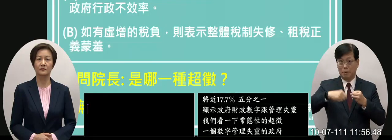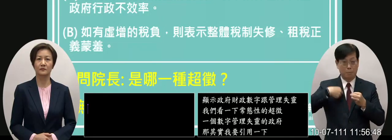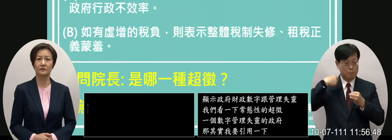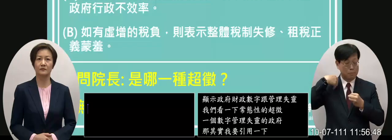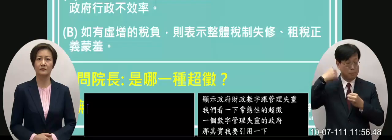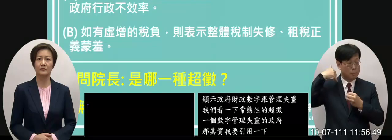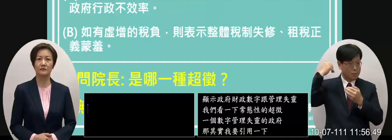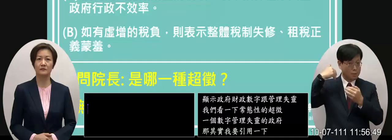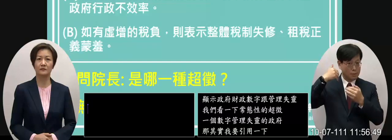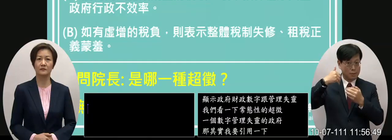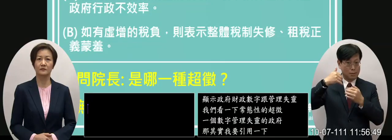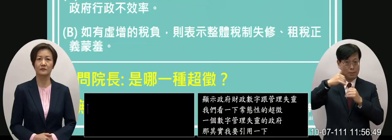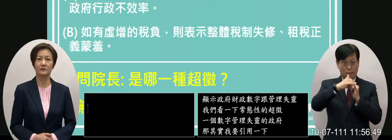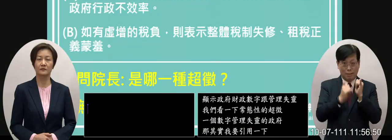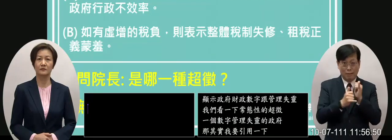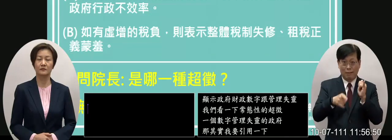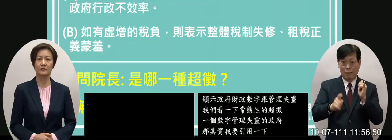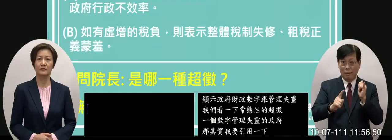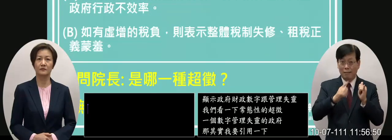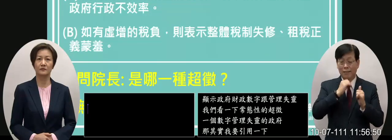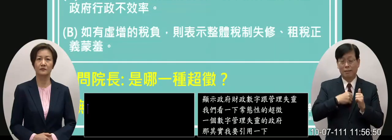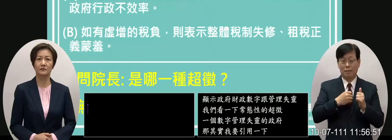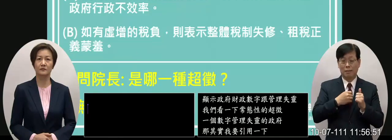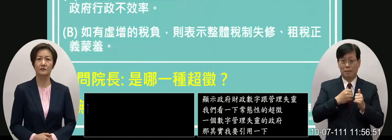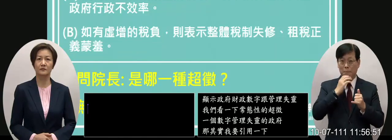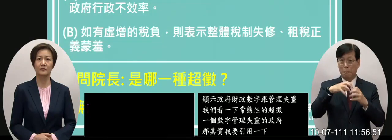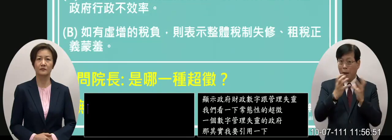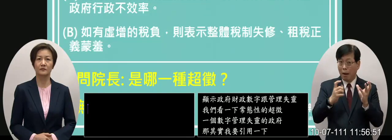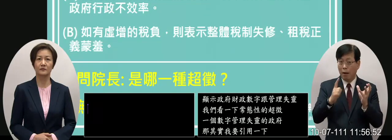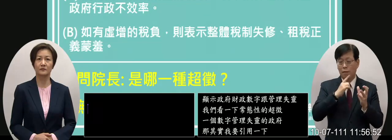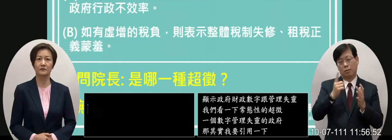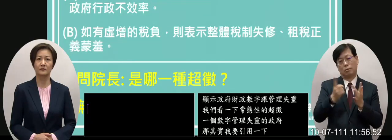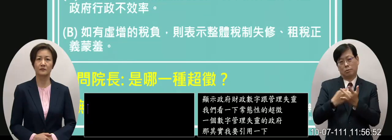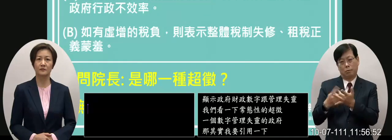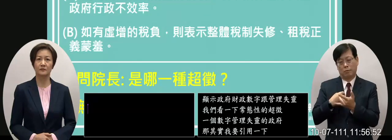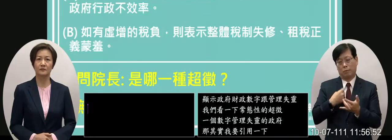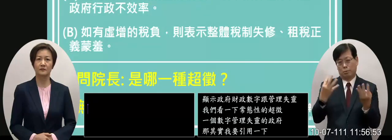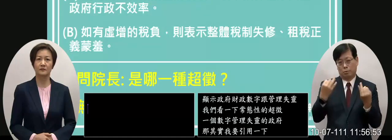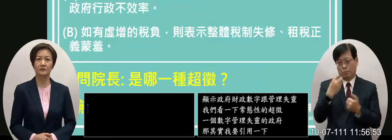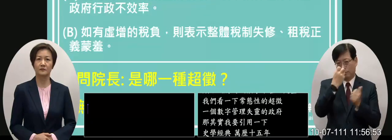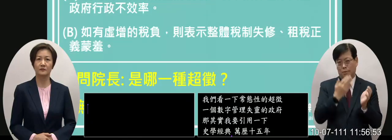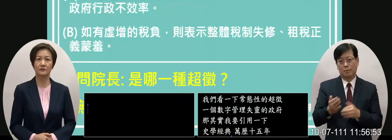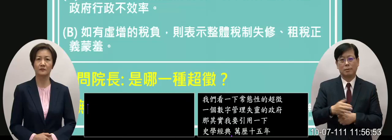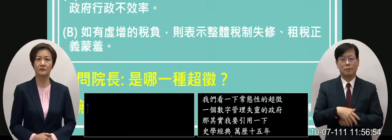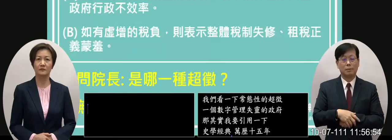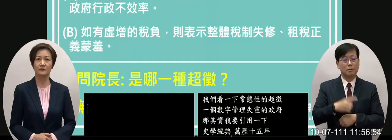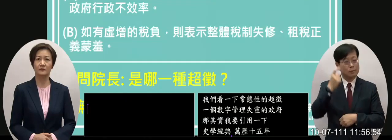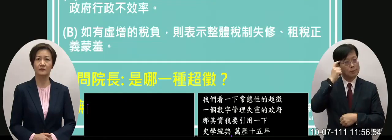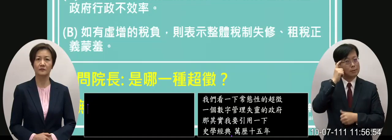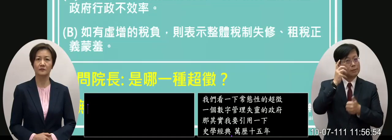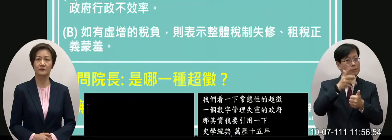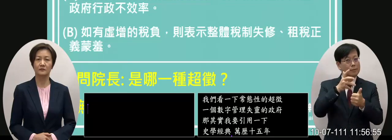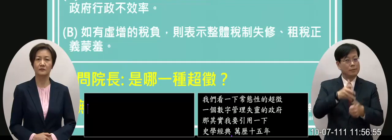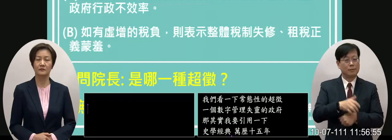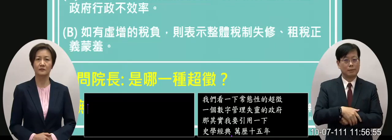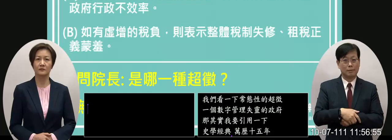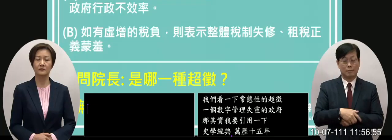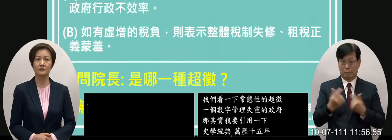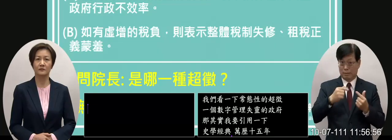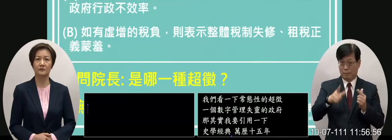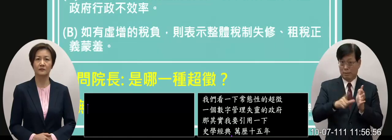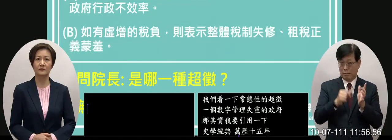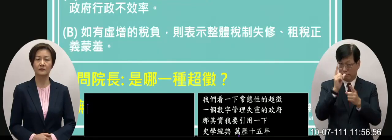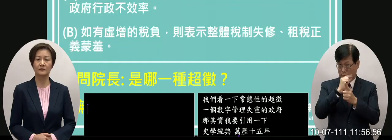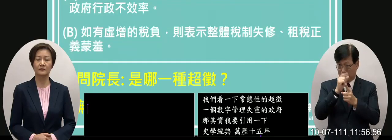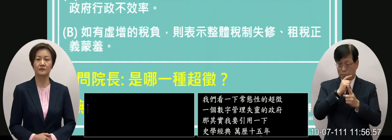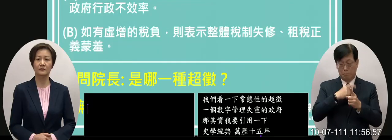个治理失灵呢，就是欠缺数字化的管理。院长，我在这里想要请教你，这样一个常态